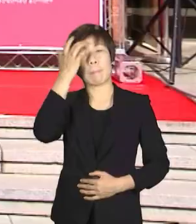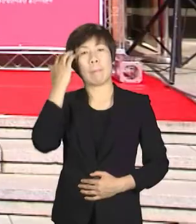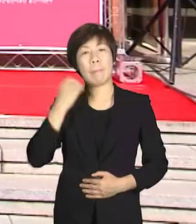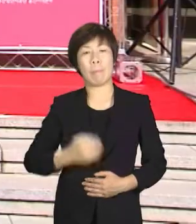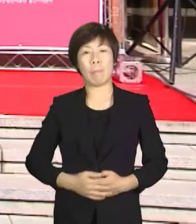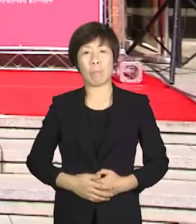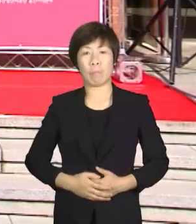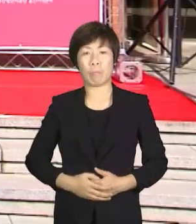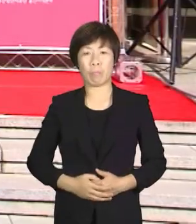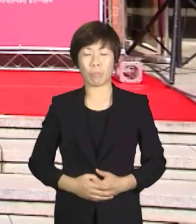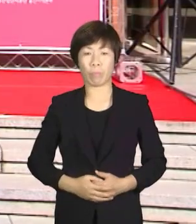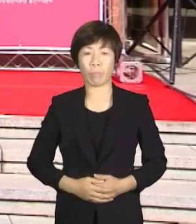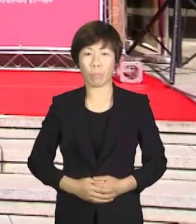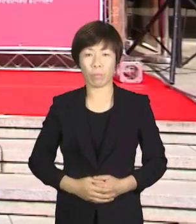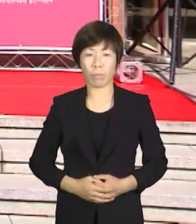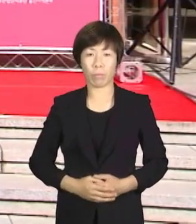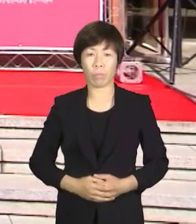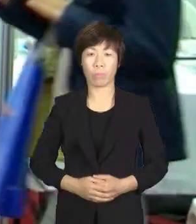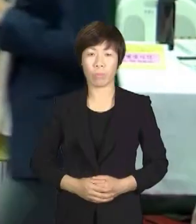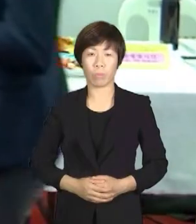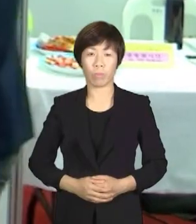있고.